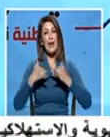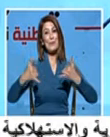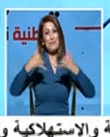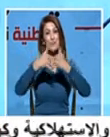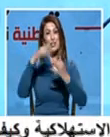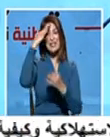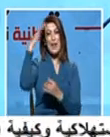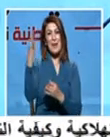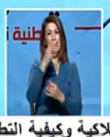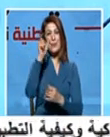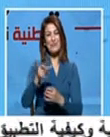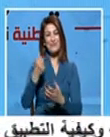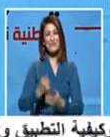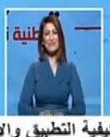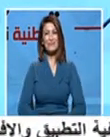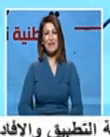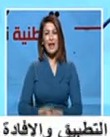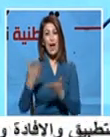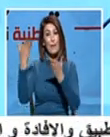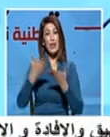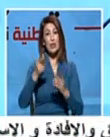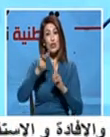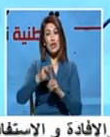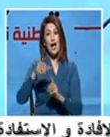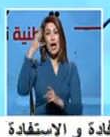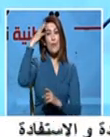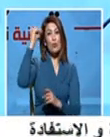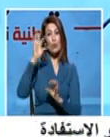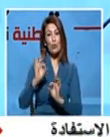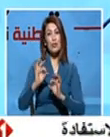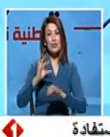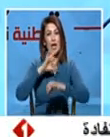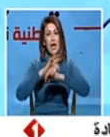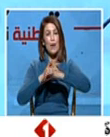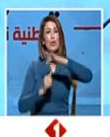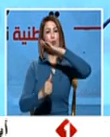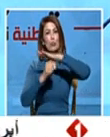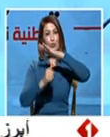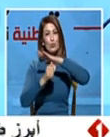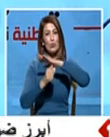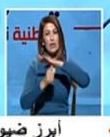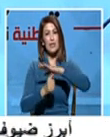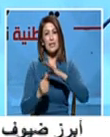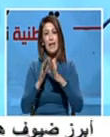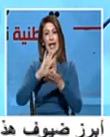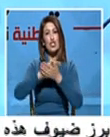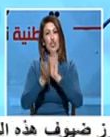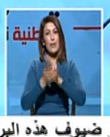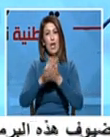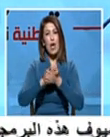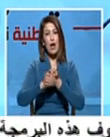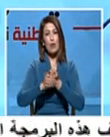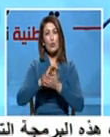الأطباء، مرحبا بك دكتور. ويحضر معنا الدكتور والأستاذ إلياس بوعجينة وهو رئيس الجمعية التونسية لأمراض